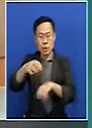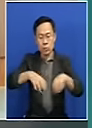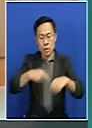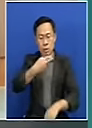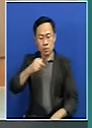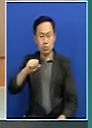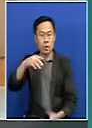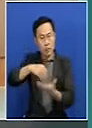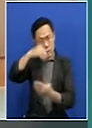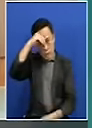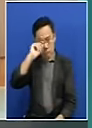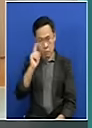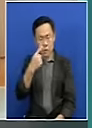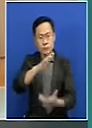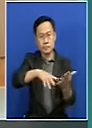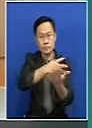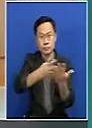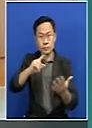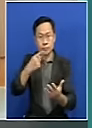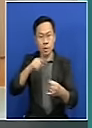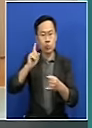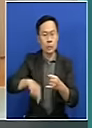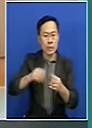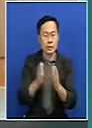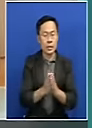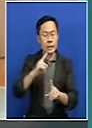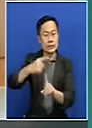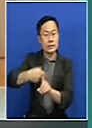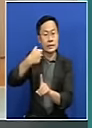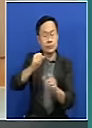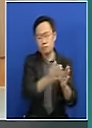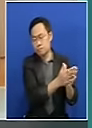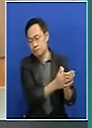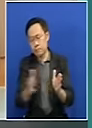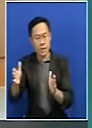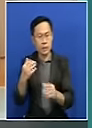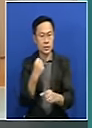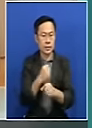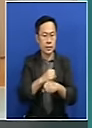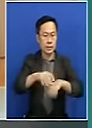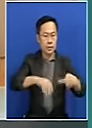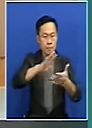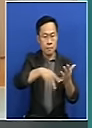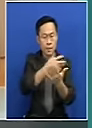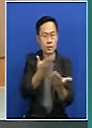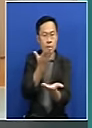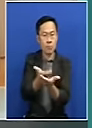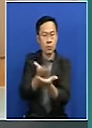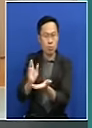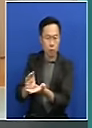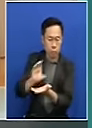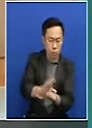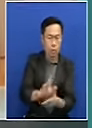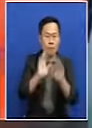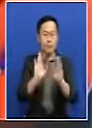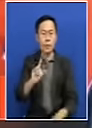ดภาคเรียนก็ไปเตรียมวางแผนกันและระยะสุดท้ายตั้งแต่ตุลาคมปีนี้เป็นต้นไปจะเป็นการวางแผนตามแผนง